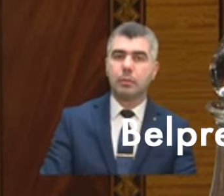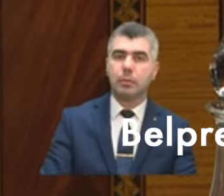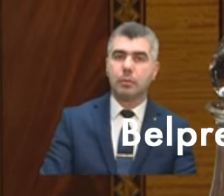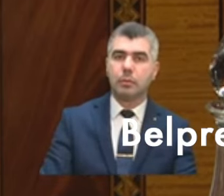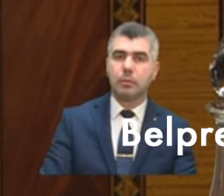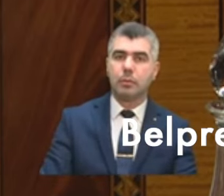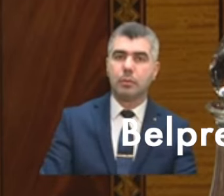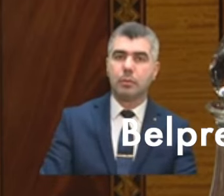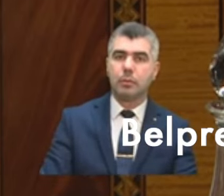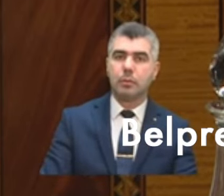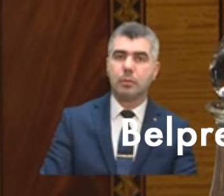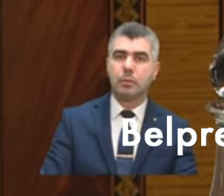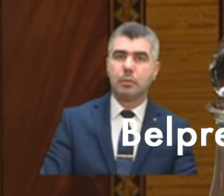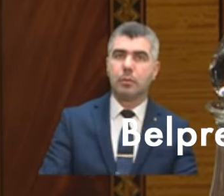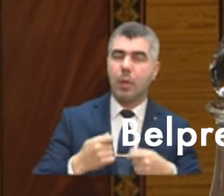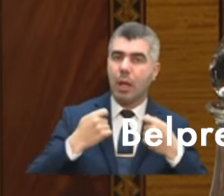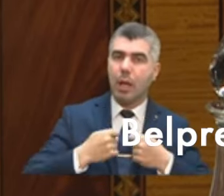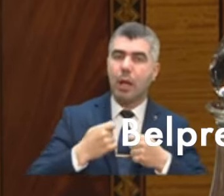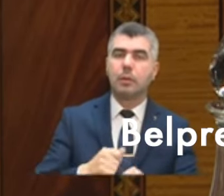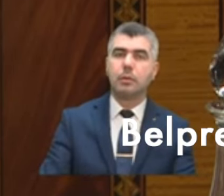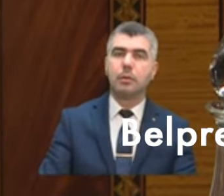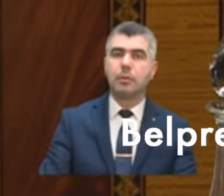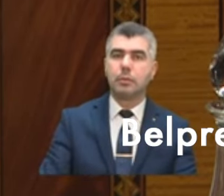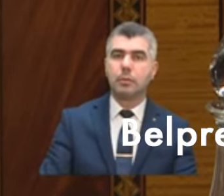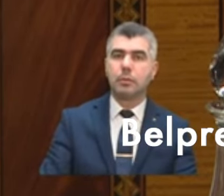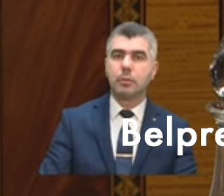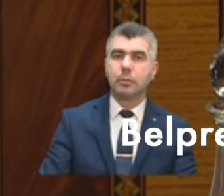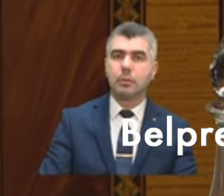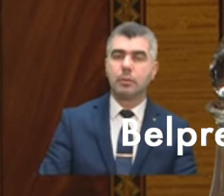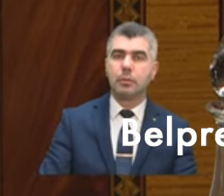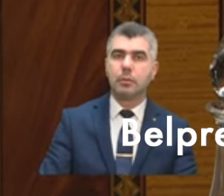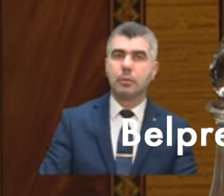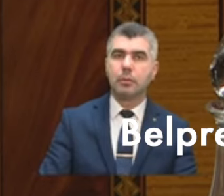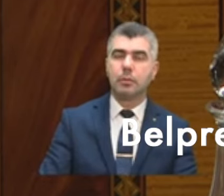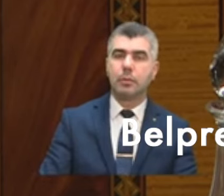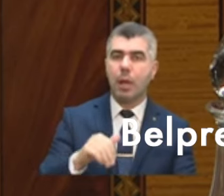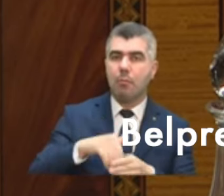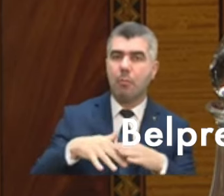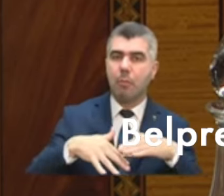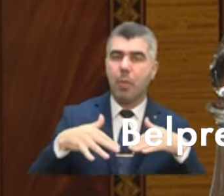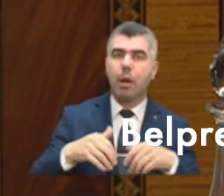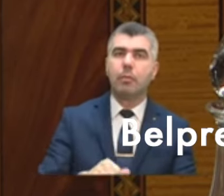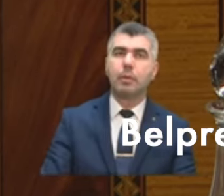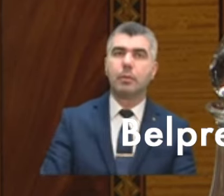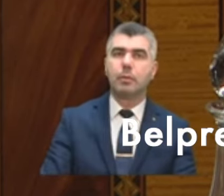المجلس السيد الرئيس المحترم الساده النواب